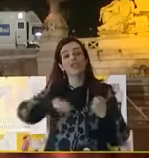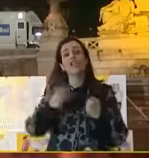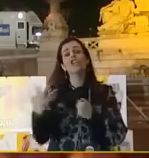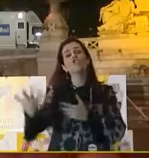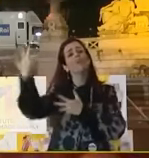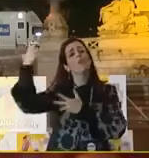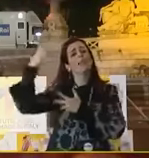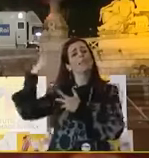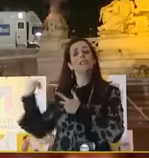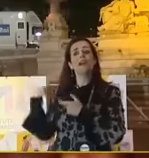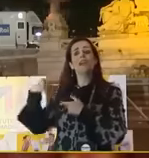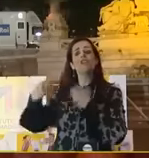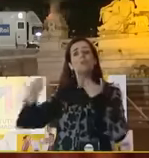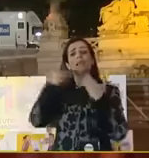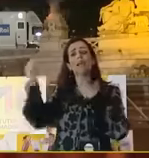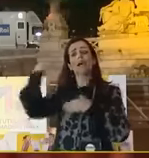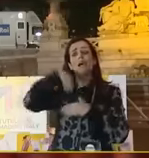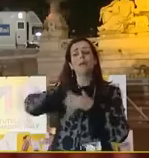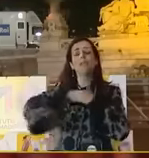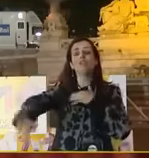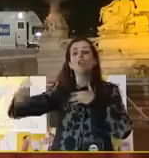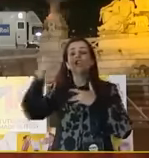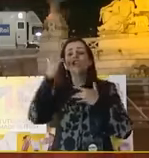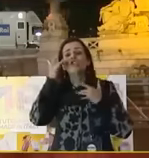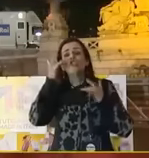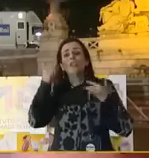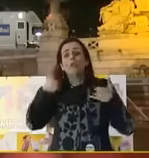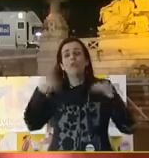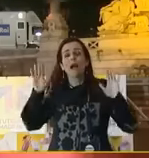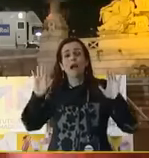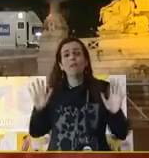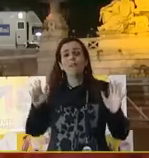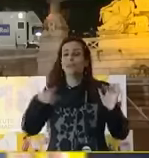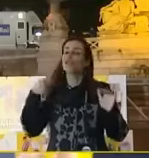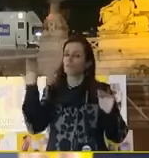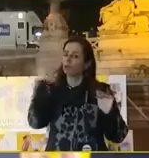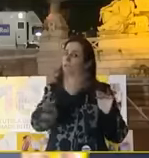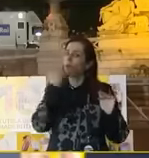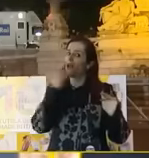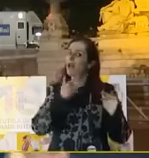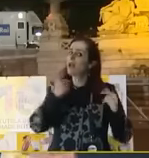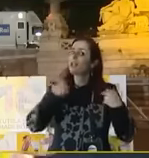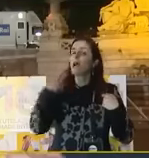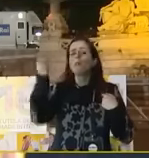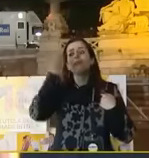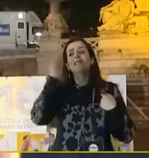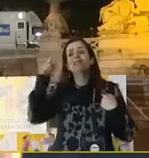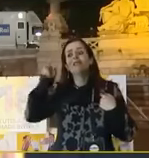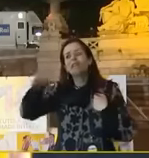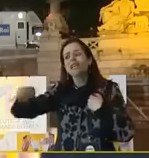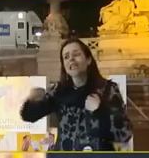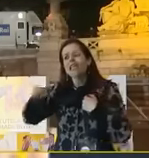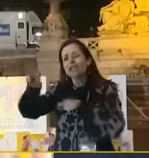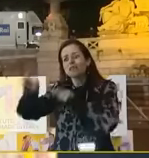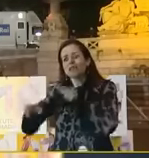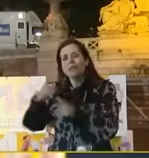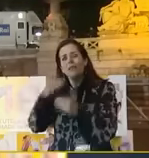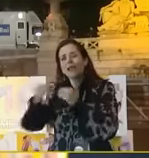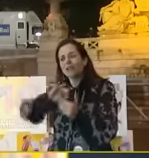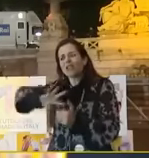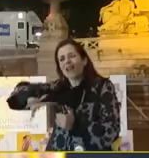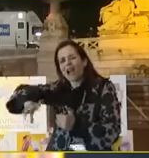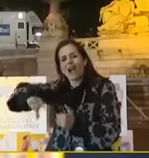Parlamento, ingenuamente, mi sbagliavo, credevo, no, che vi fossero tanti ladri. Per carità, dei disonesti li